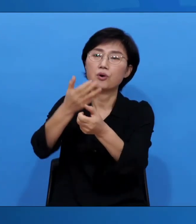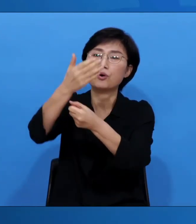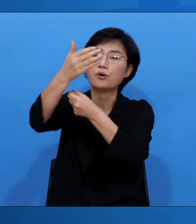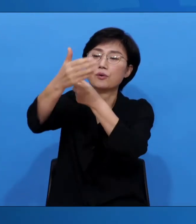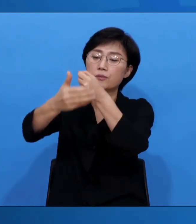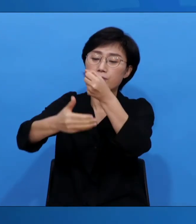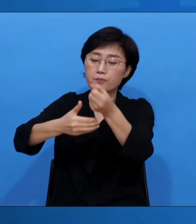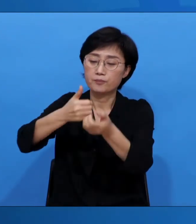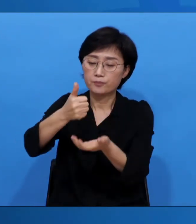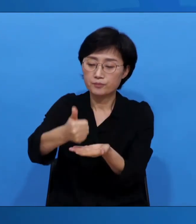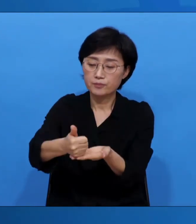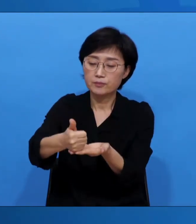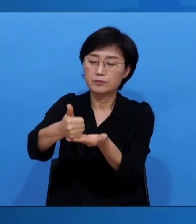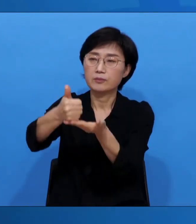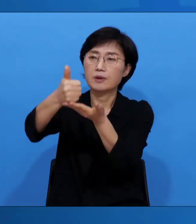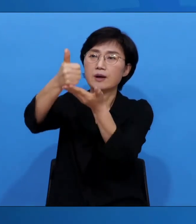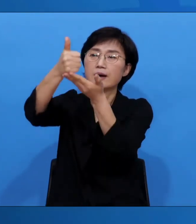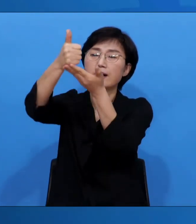하소서.